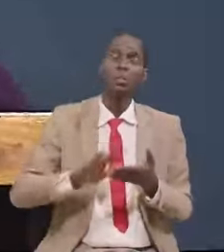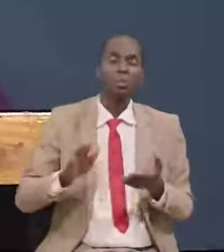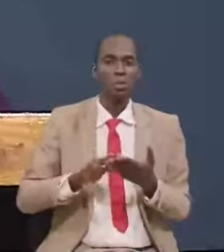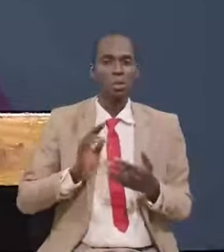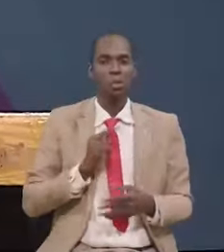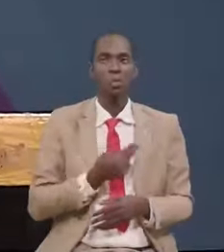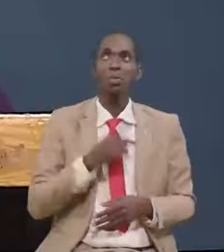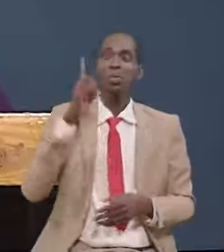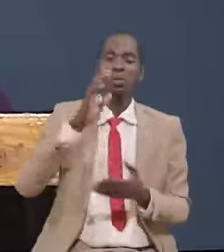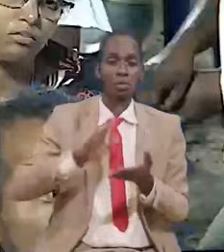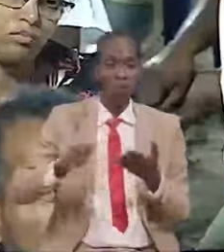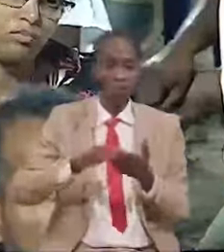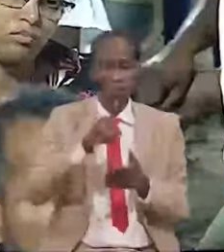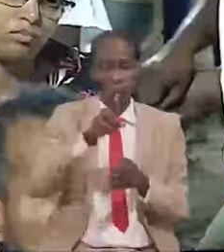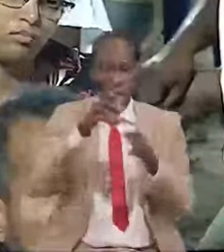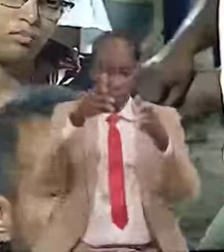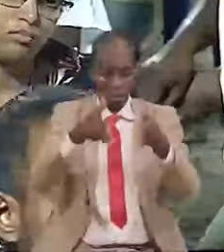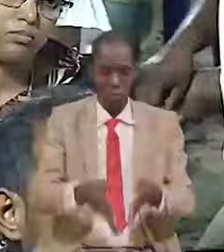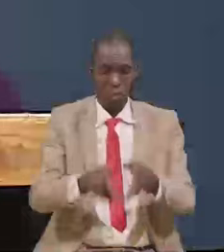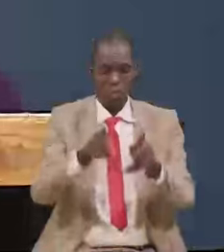Il te pardonne en personne.